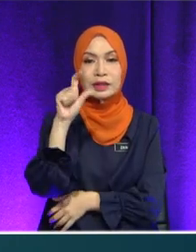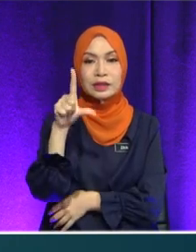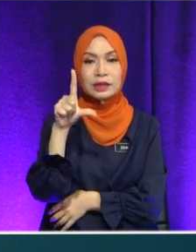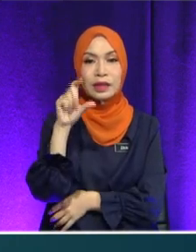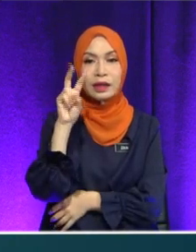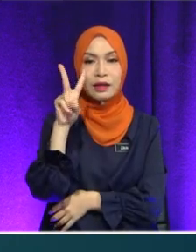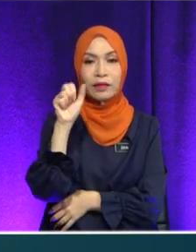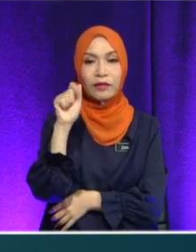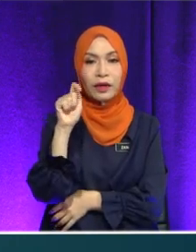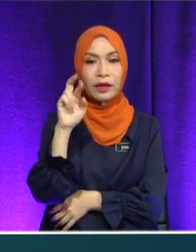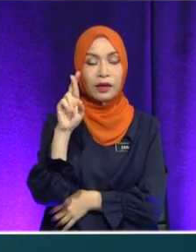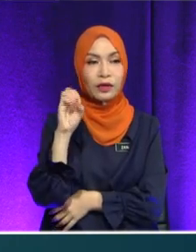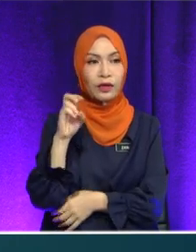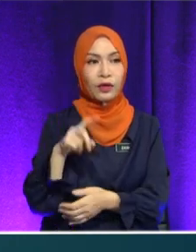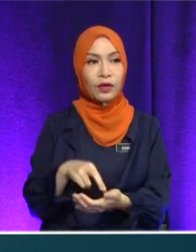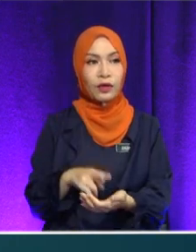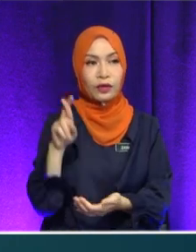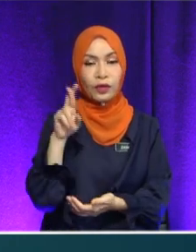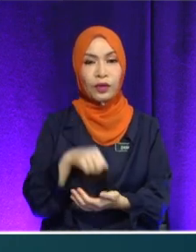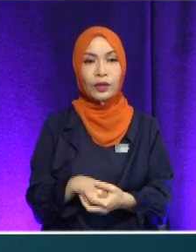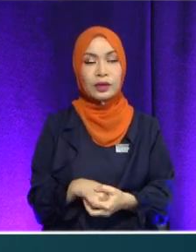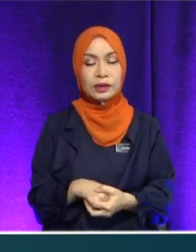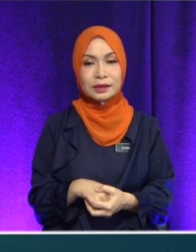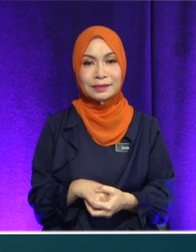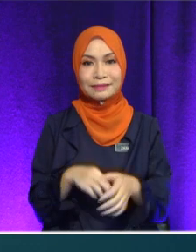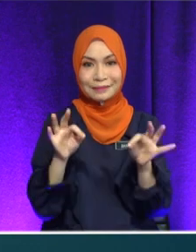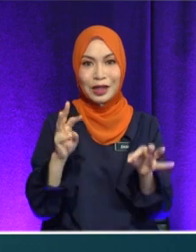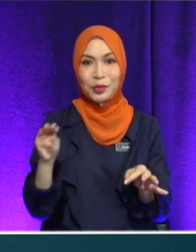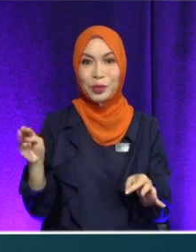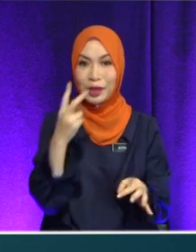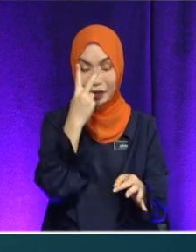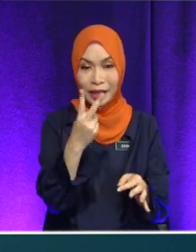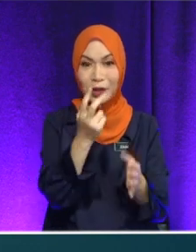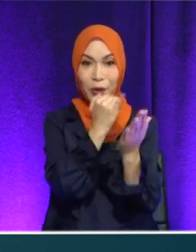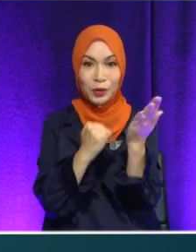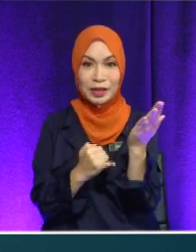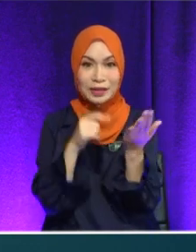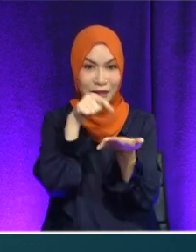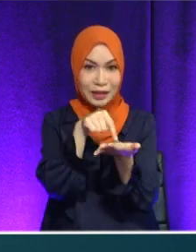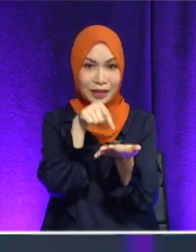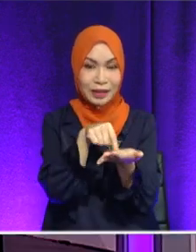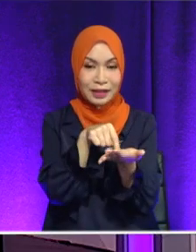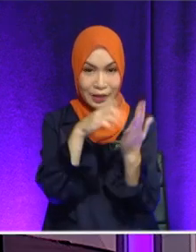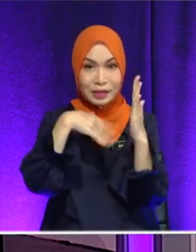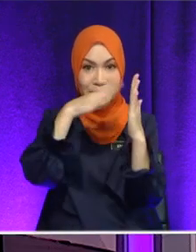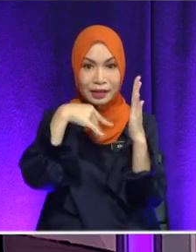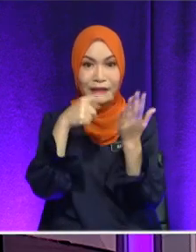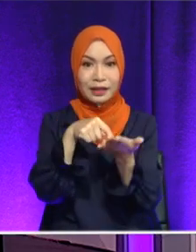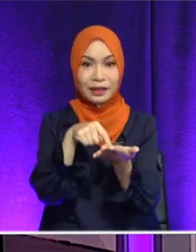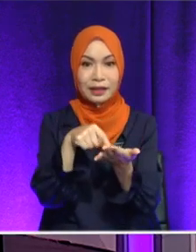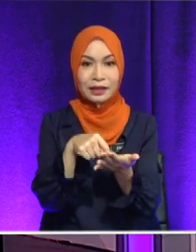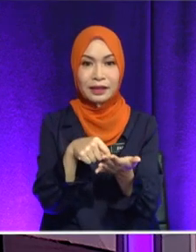Cak minyo Oke kalau kita tengok di sini kalau anak murid tengok di desa ini kita adakan nampak